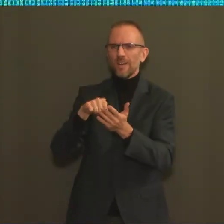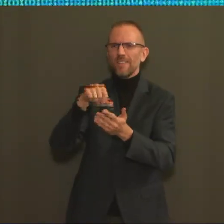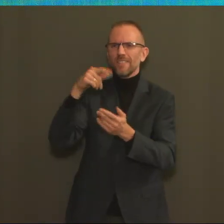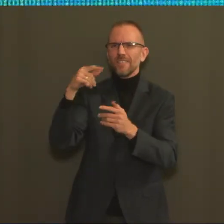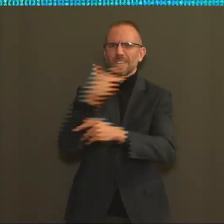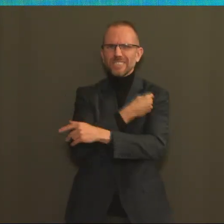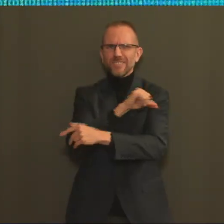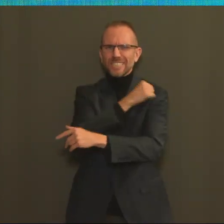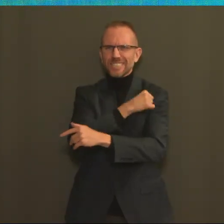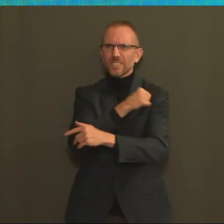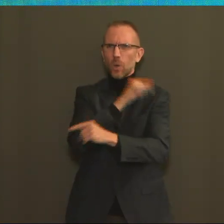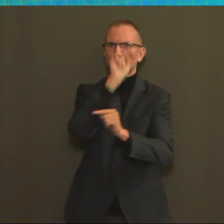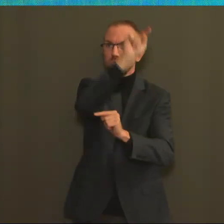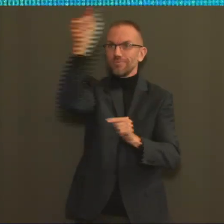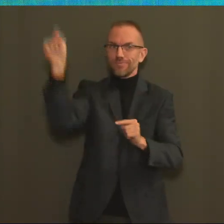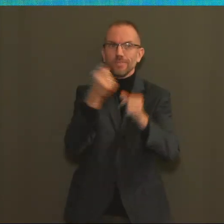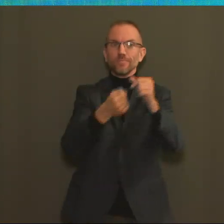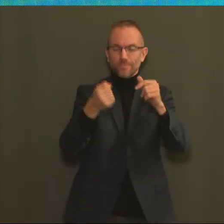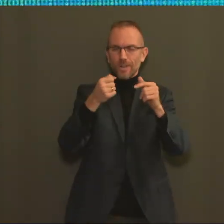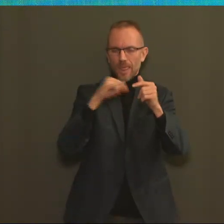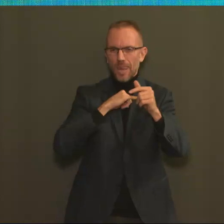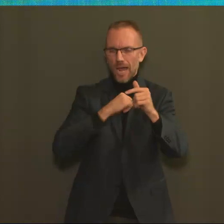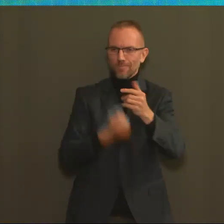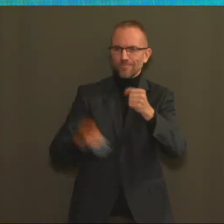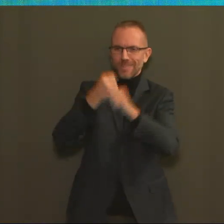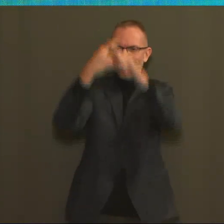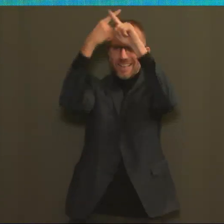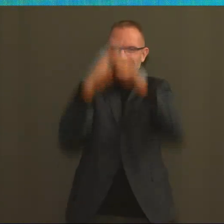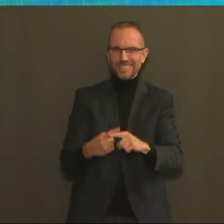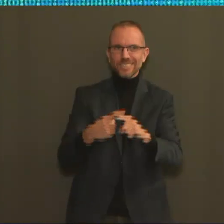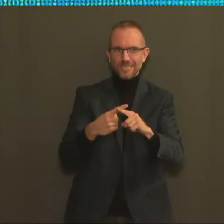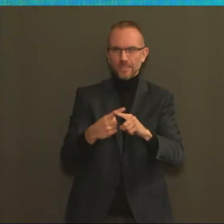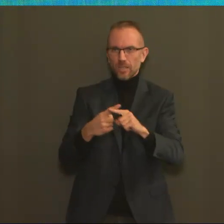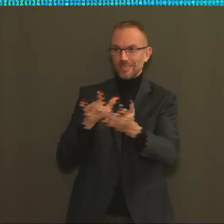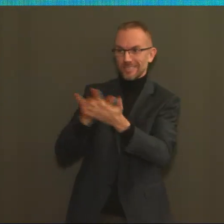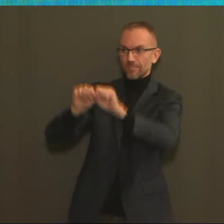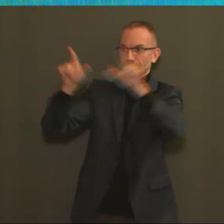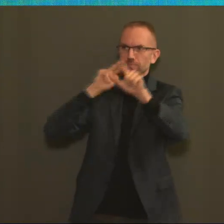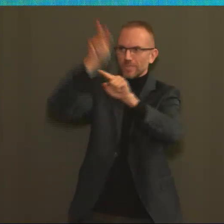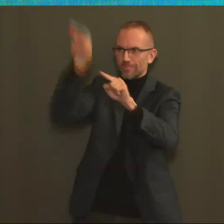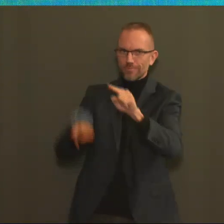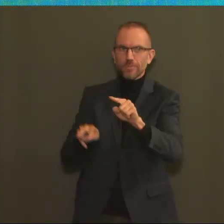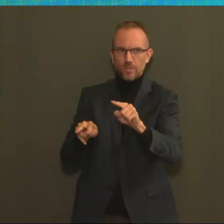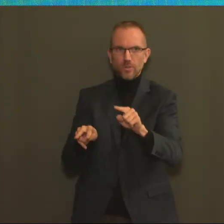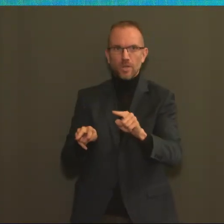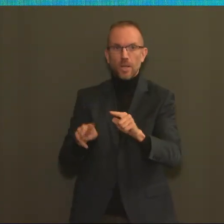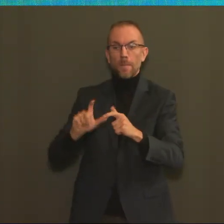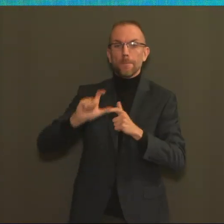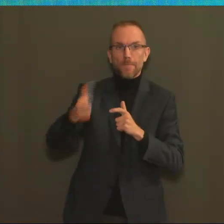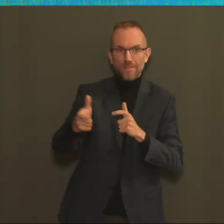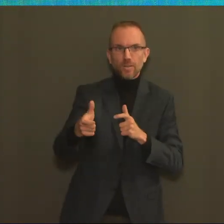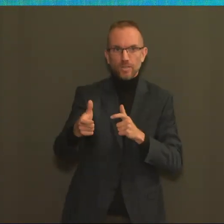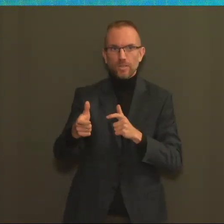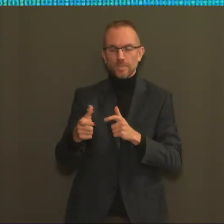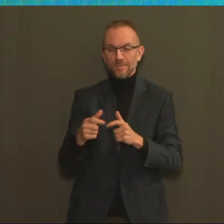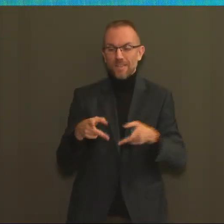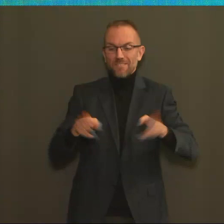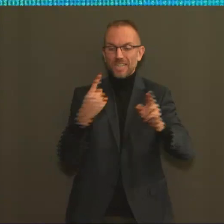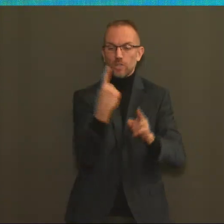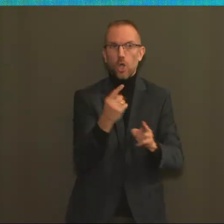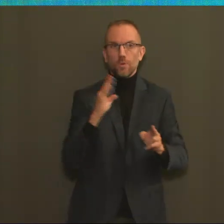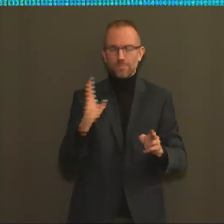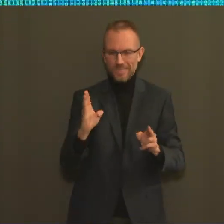altijd tegen iedereen permettant de komma's e la prochaine it up lavas b permettra de koerier ook